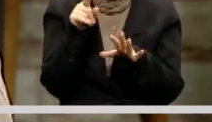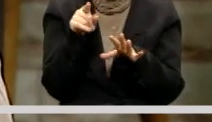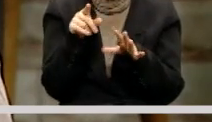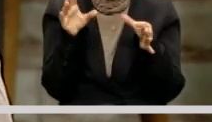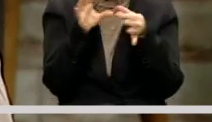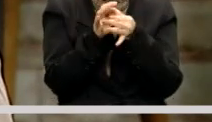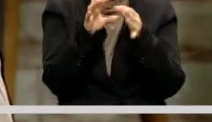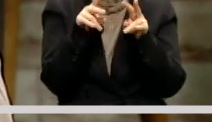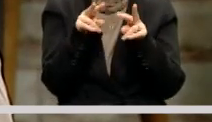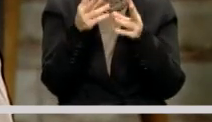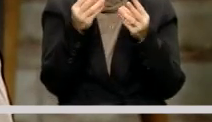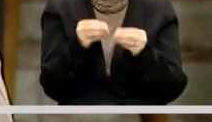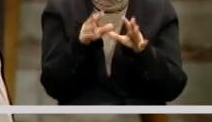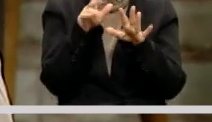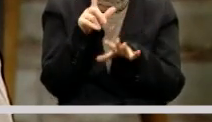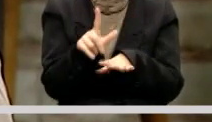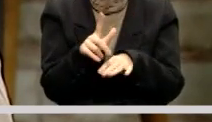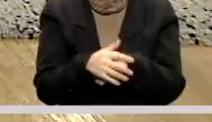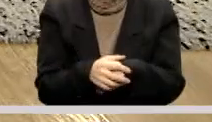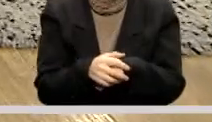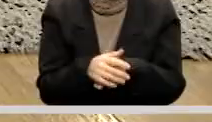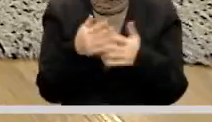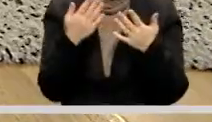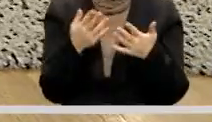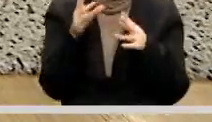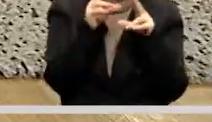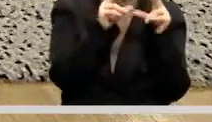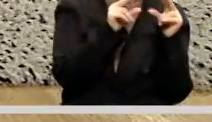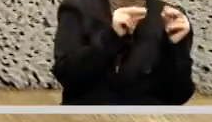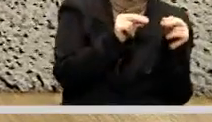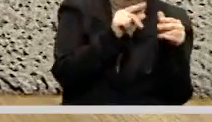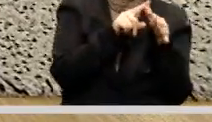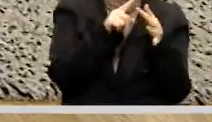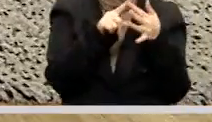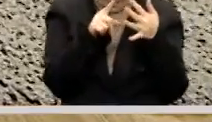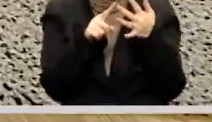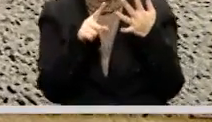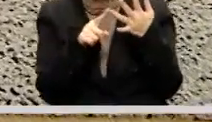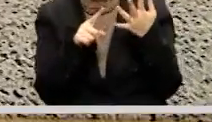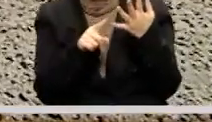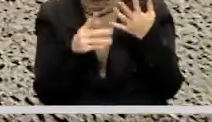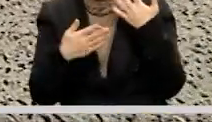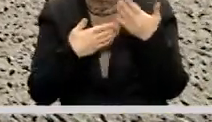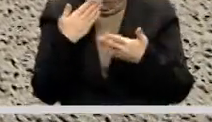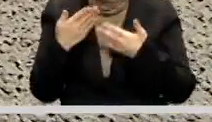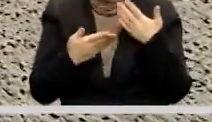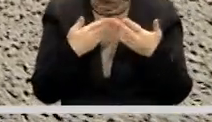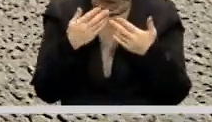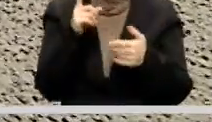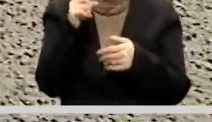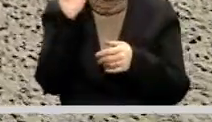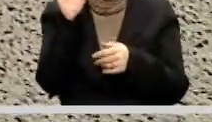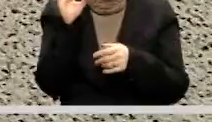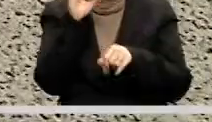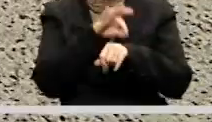risk oluşturabilir. Peki uyku evrelerinden bahsettiniz. Biz ortalama hani 90 dakikalık periyotlar demiştiniz